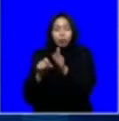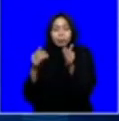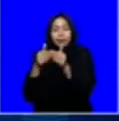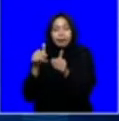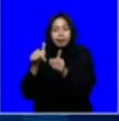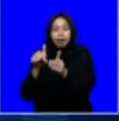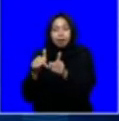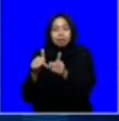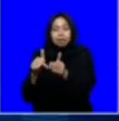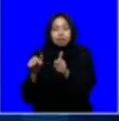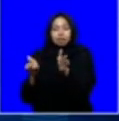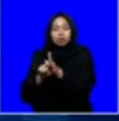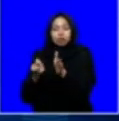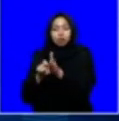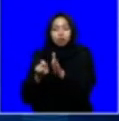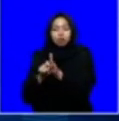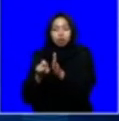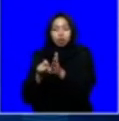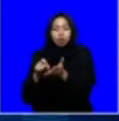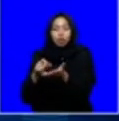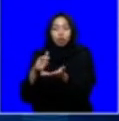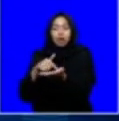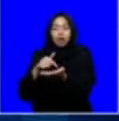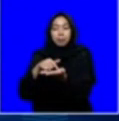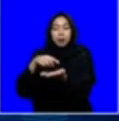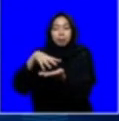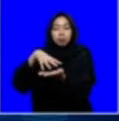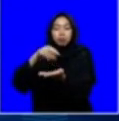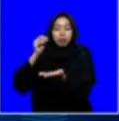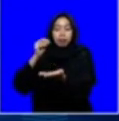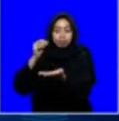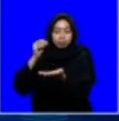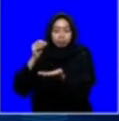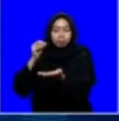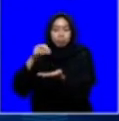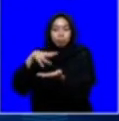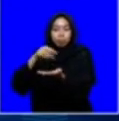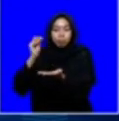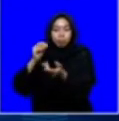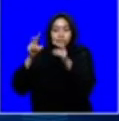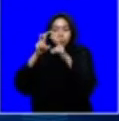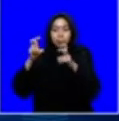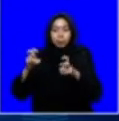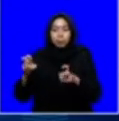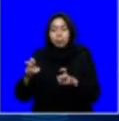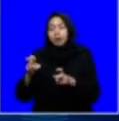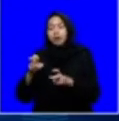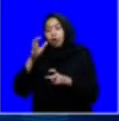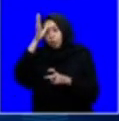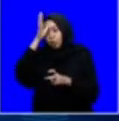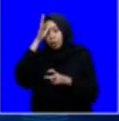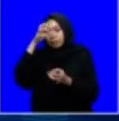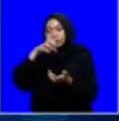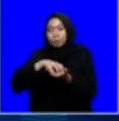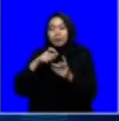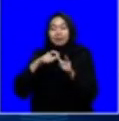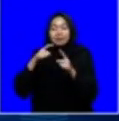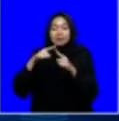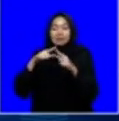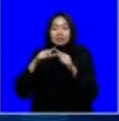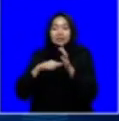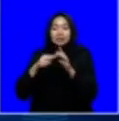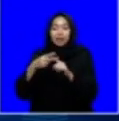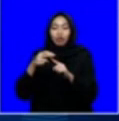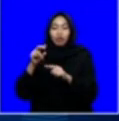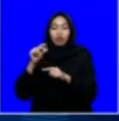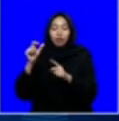sini ada Human Centered Design di dalam Stanford satu semester. Ada yang offline, ada yang online, Google Coursera